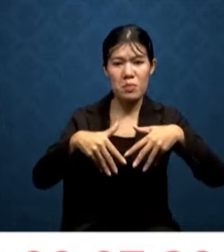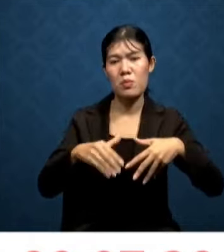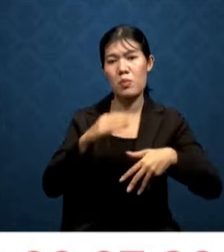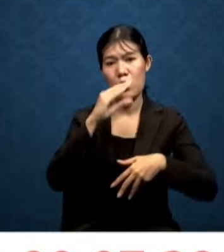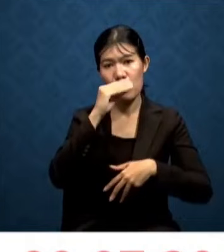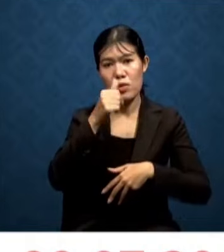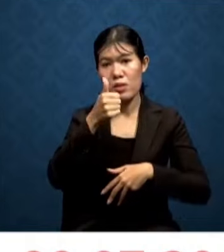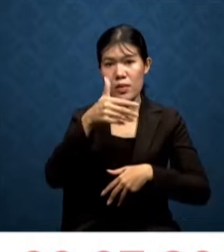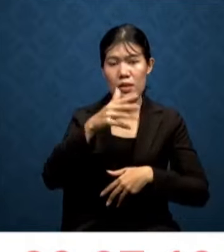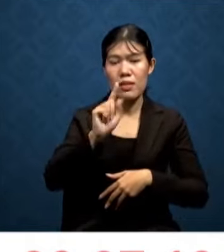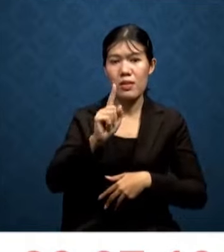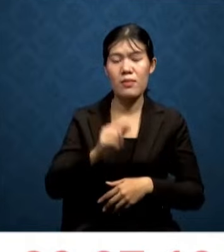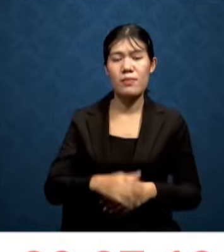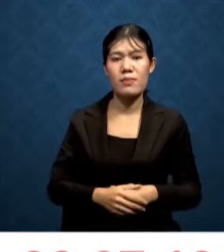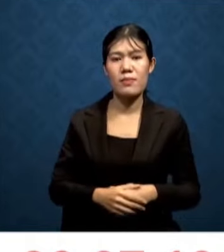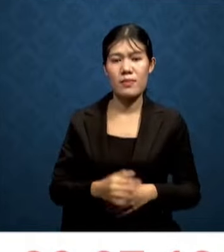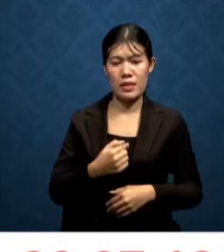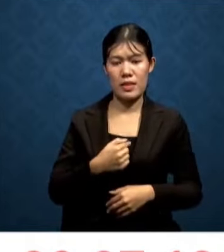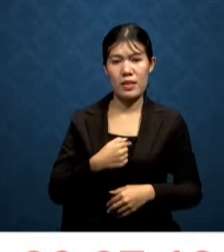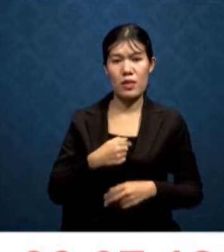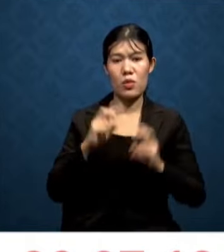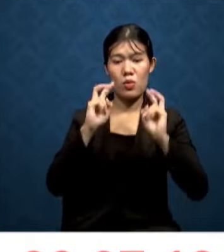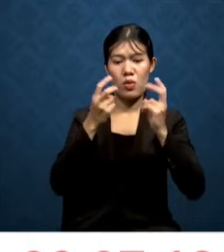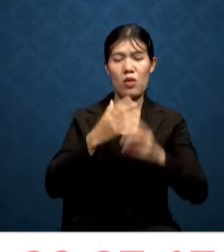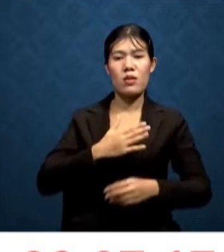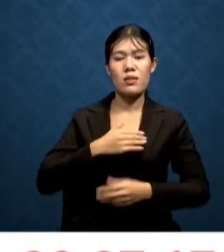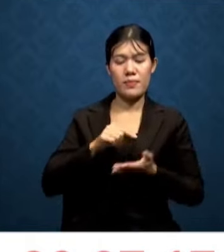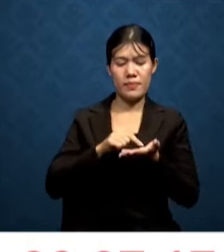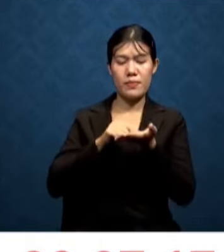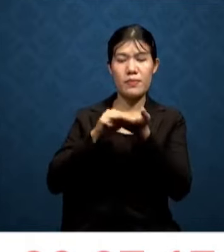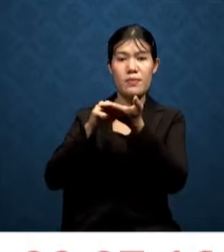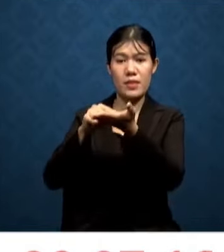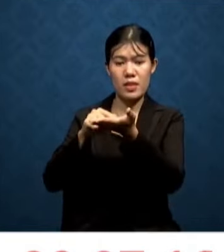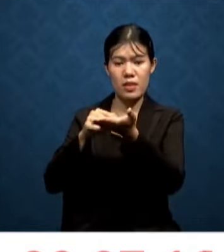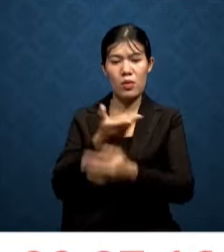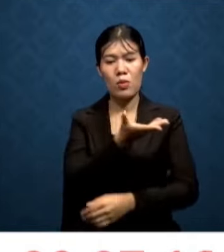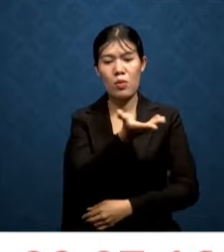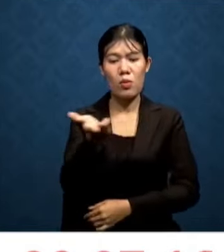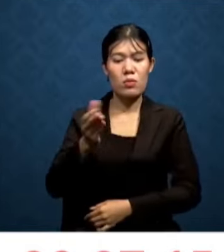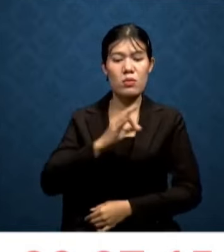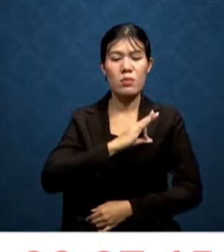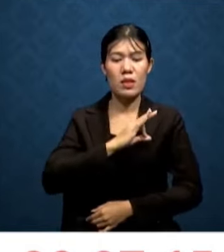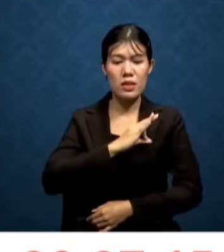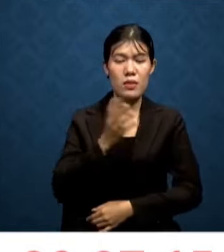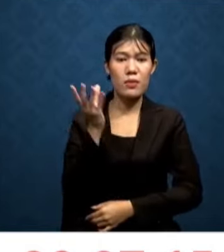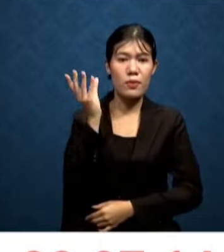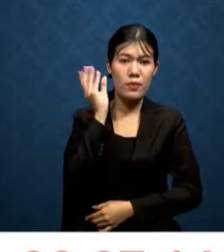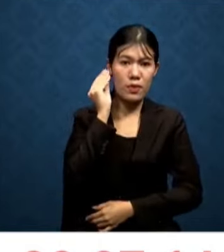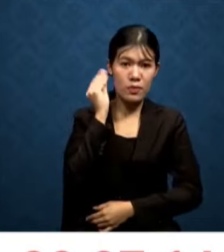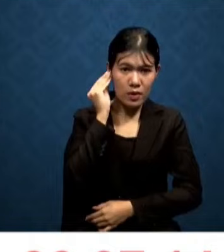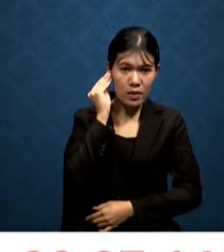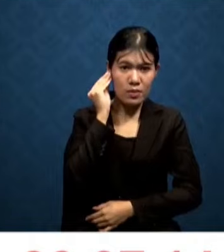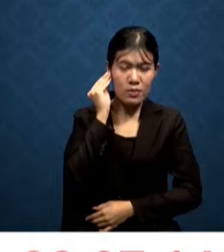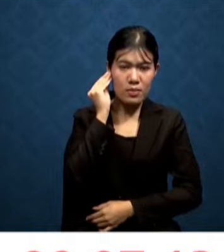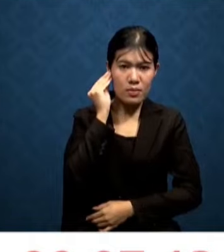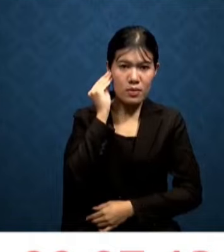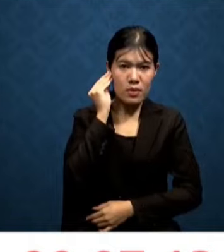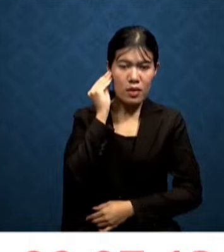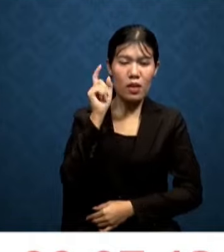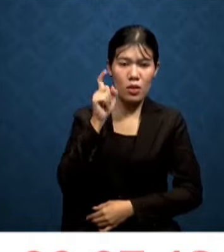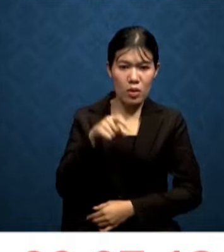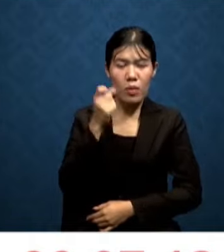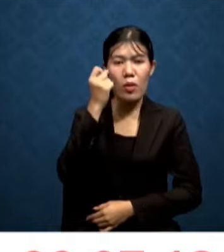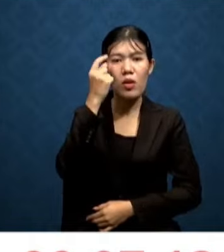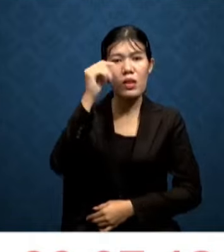งนี้ดิฉันขอเสนอยัตติของดิฉันแล้วก็ขอให้ท่านสมาชิกฟังให้จบก่อนเพื่อที่จะได้เข้าใจว่ายัตติอัน